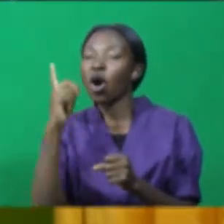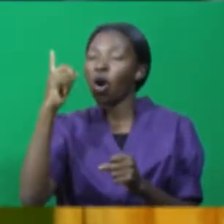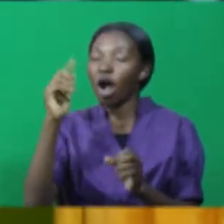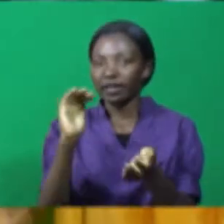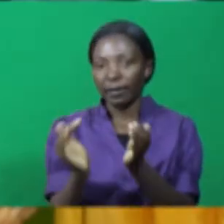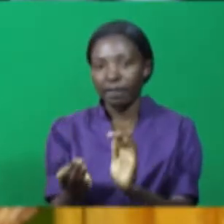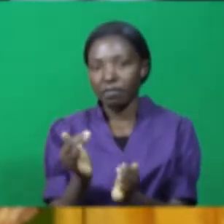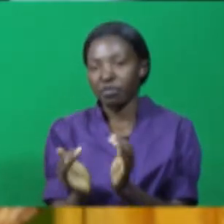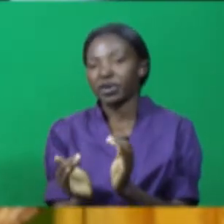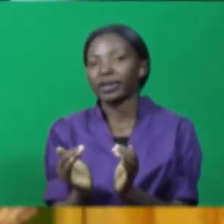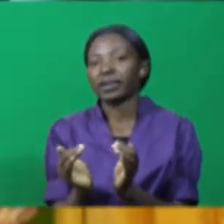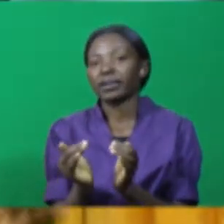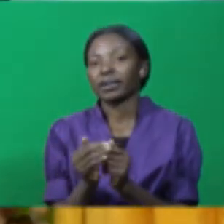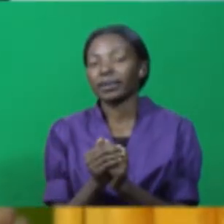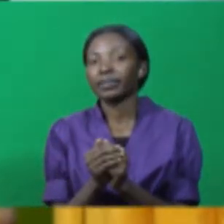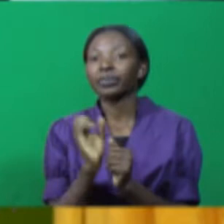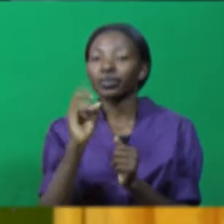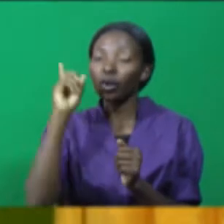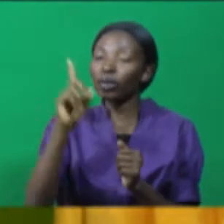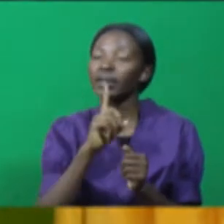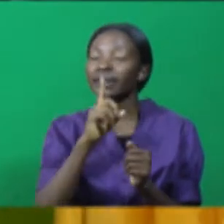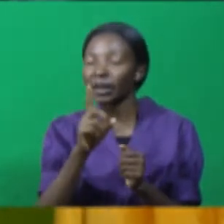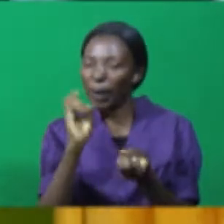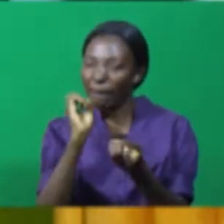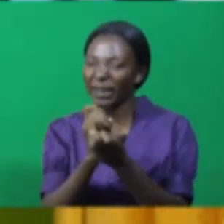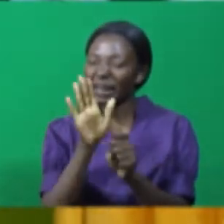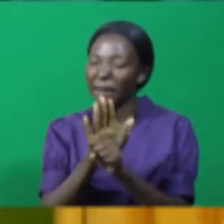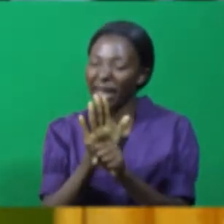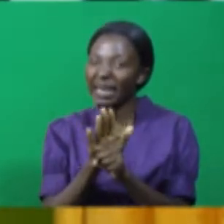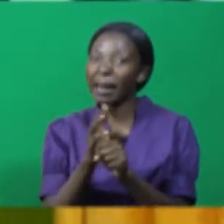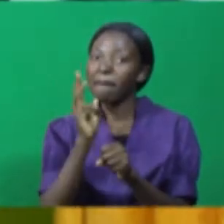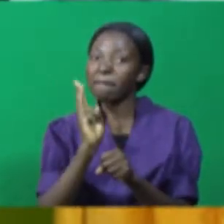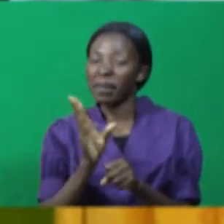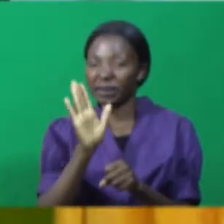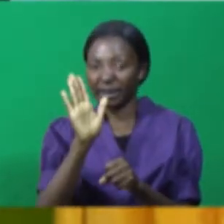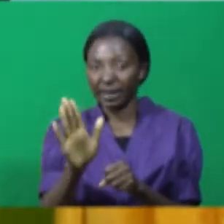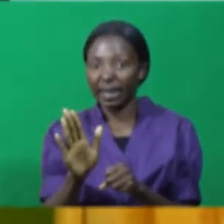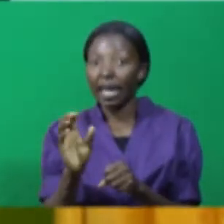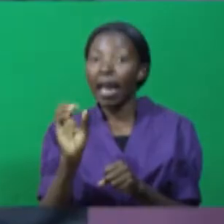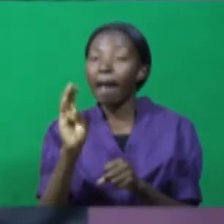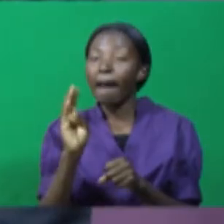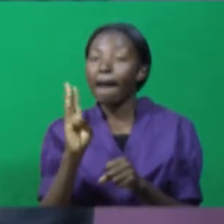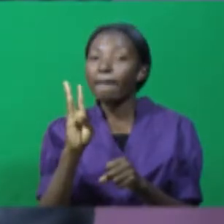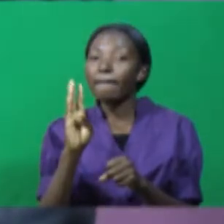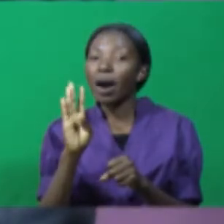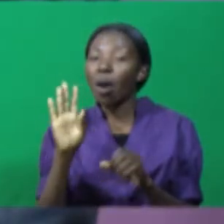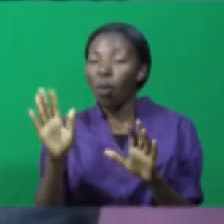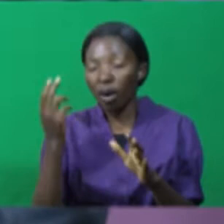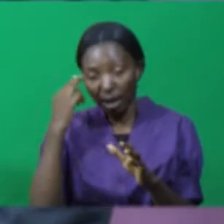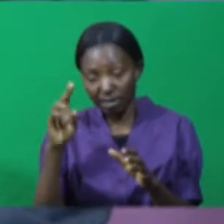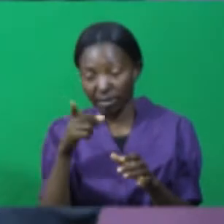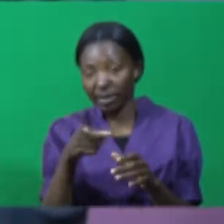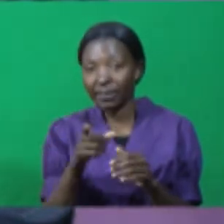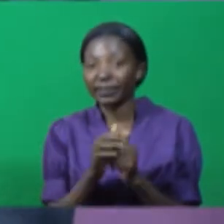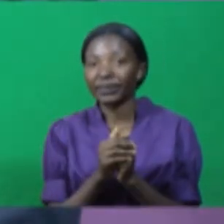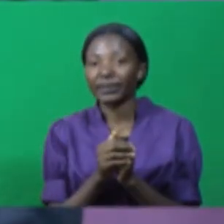itsaona dzauya. Saka Mwari ari kuti muchasangana netsaona. Saka zvirimo zviri kubuda nezviri sevana vaMwari. Sorry, muri kumhanya. Ndikuzva